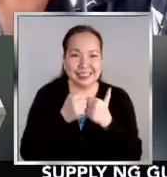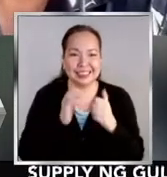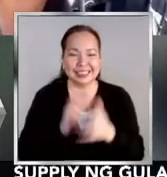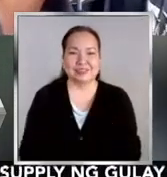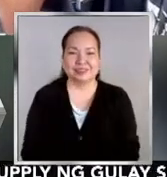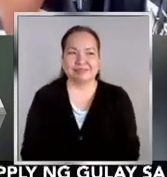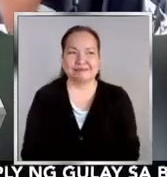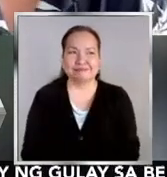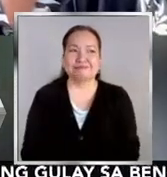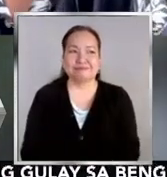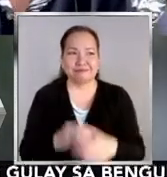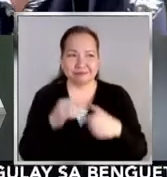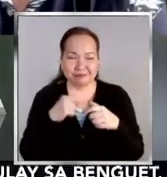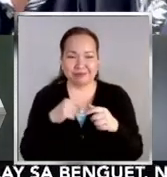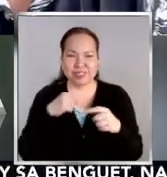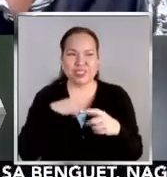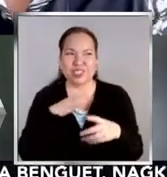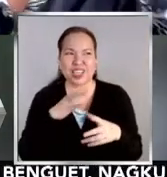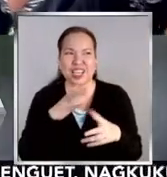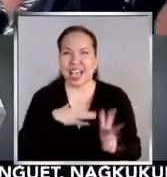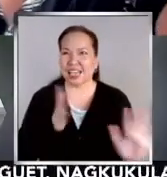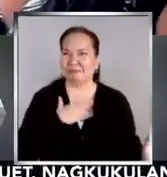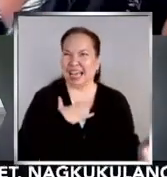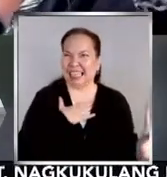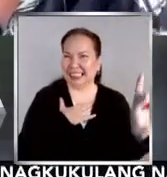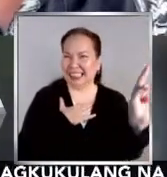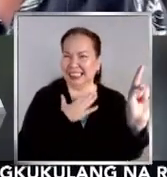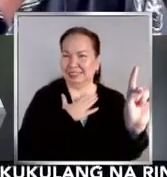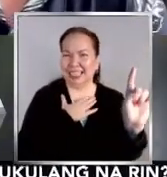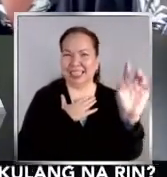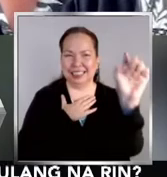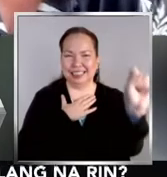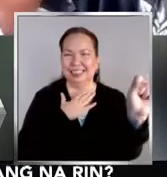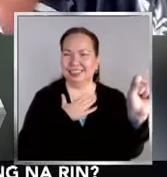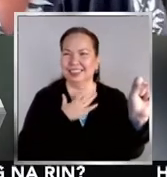Akin na yan. Walang lalapit. Akin na yan. Oh, may na to, may na to.